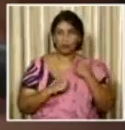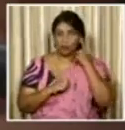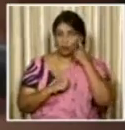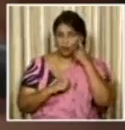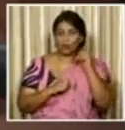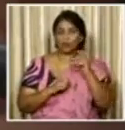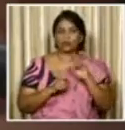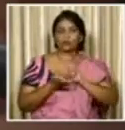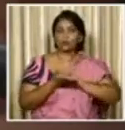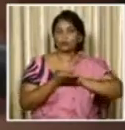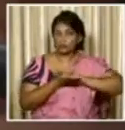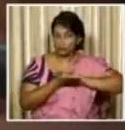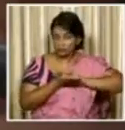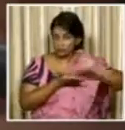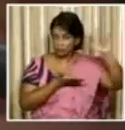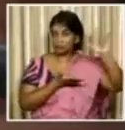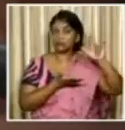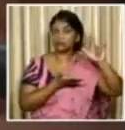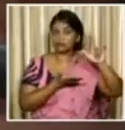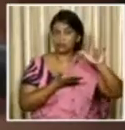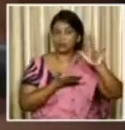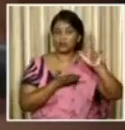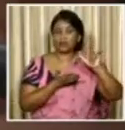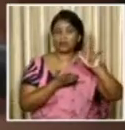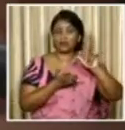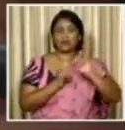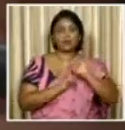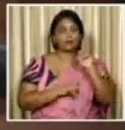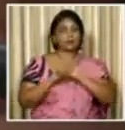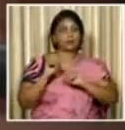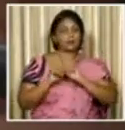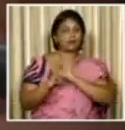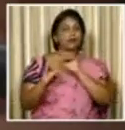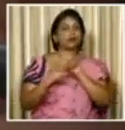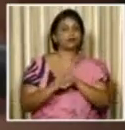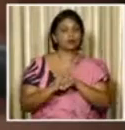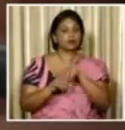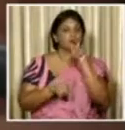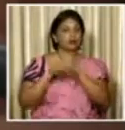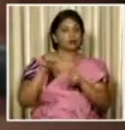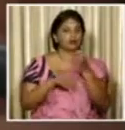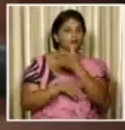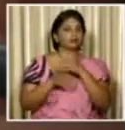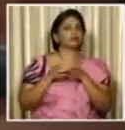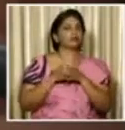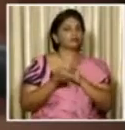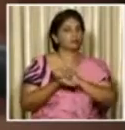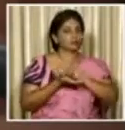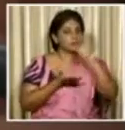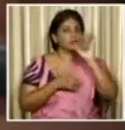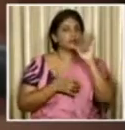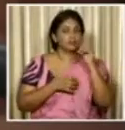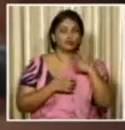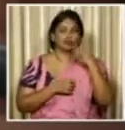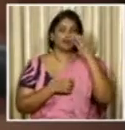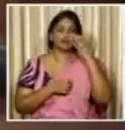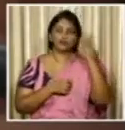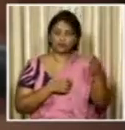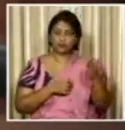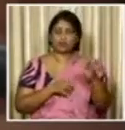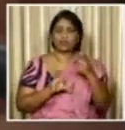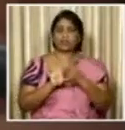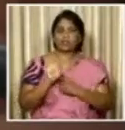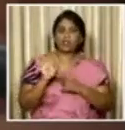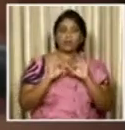kemathi vides gatha wenakota. Sri Lanka parliamentu niyojana karala yanne niyojaka kandayama. Samahara welawata api dakala thiyenawa